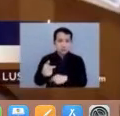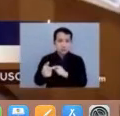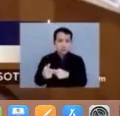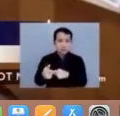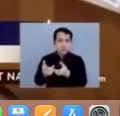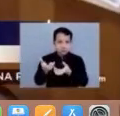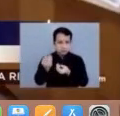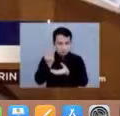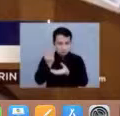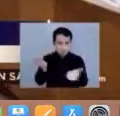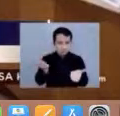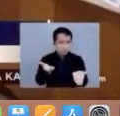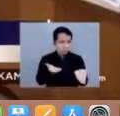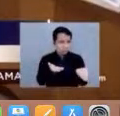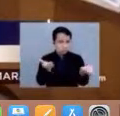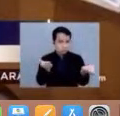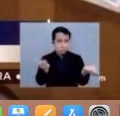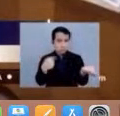to be